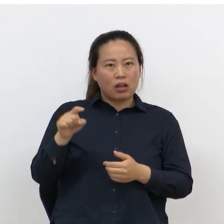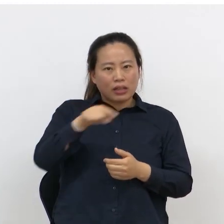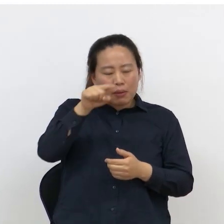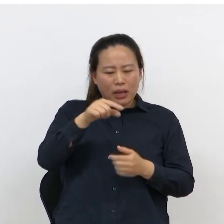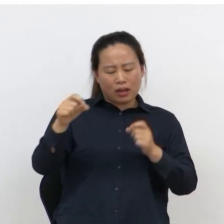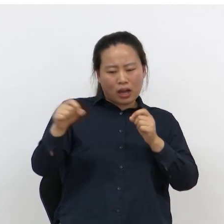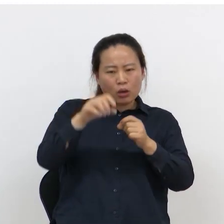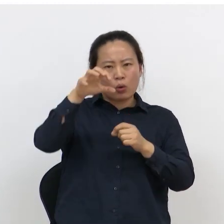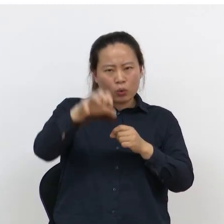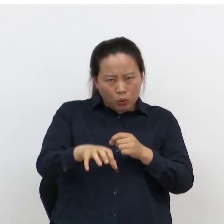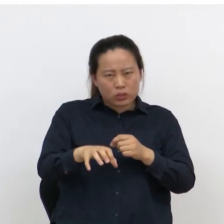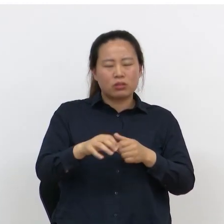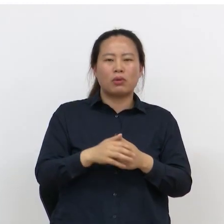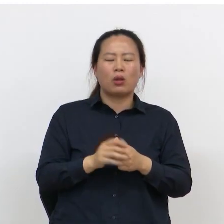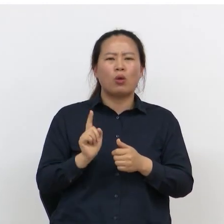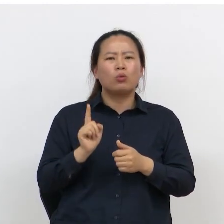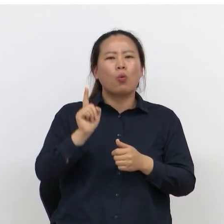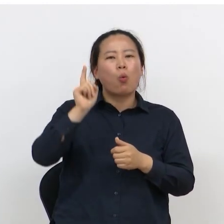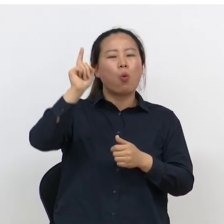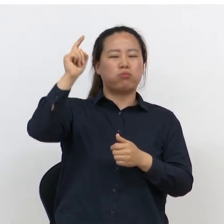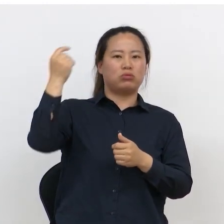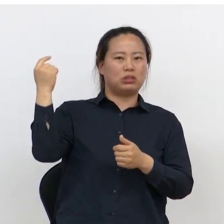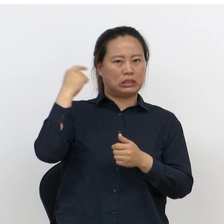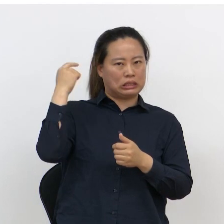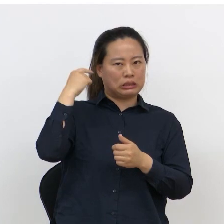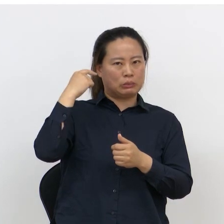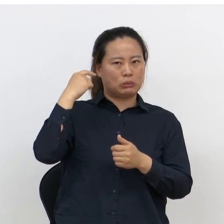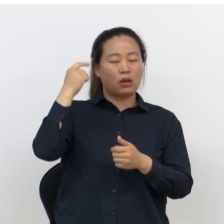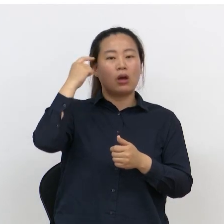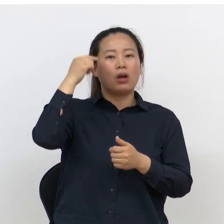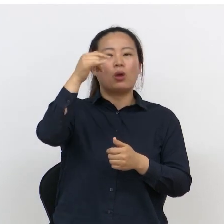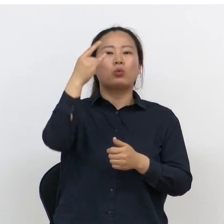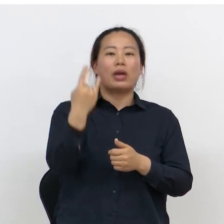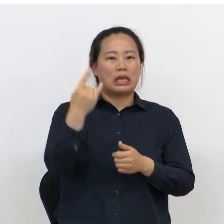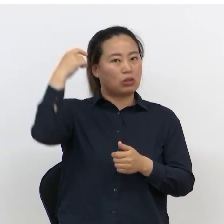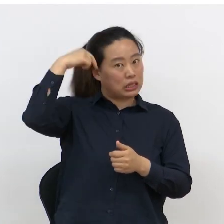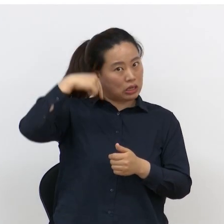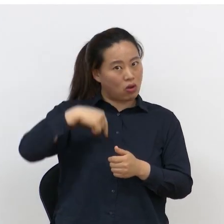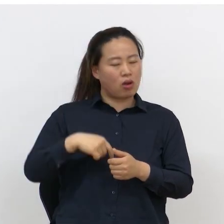곳에 신경세포가 흥분하면 높은 음으로 우리 뇌는 인지하게 되어 있는 것이죠.